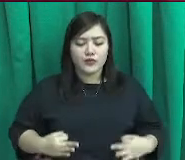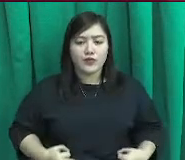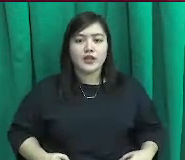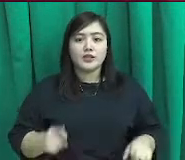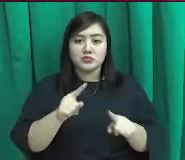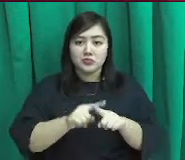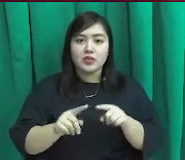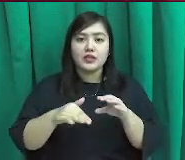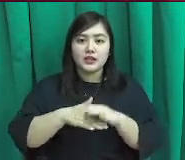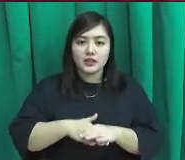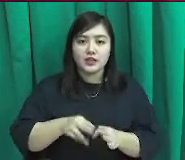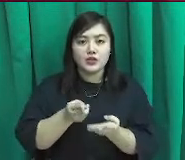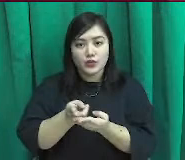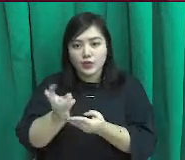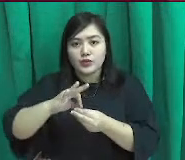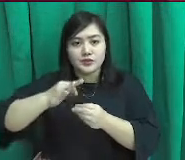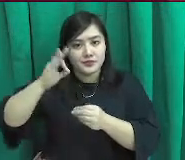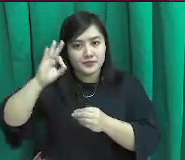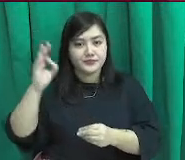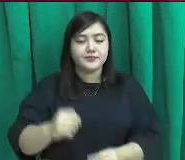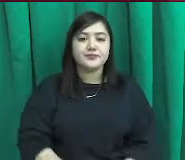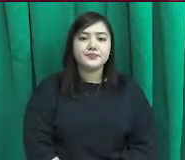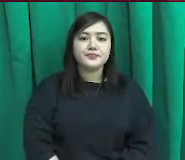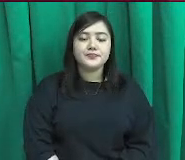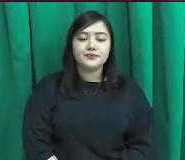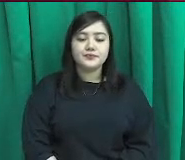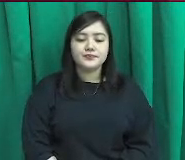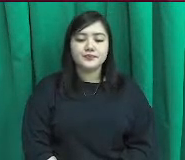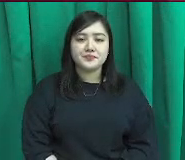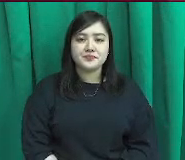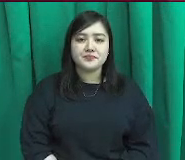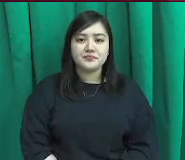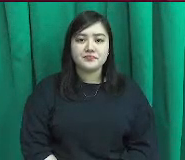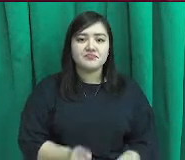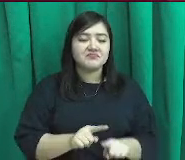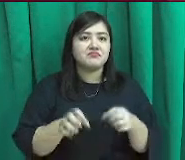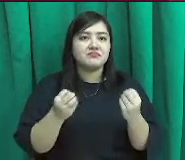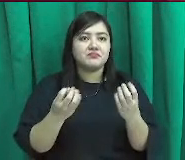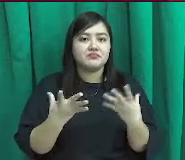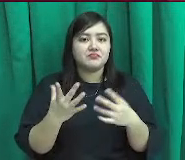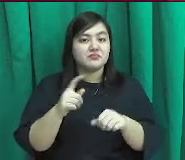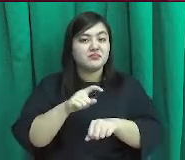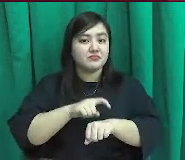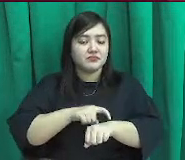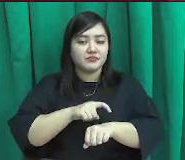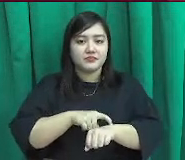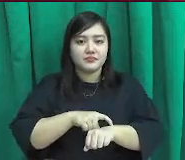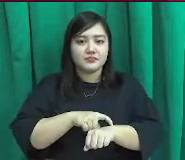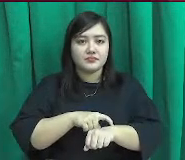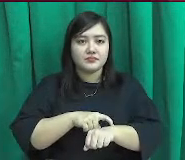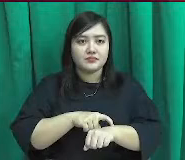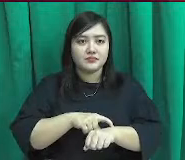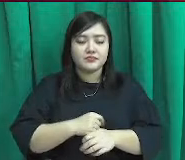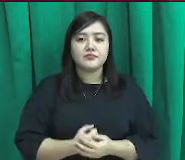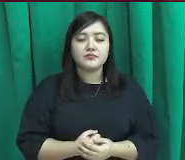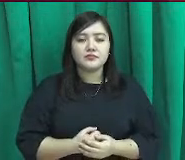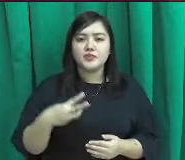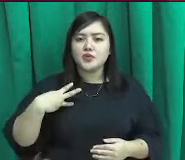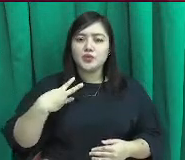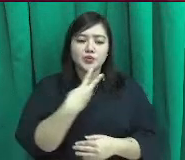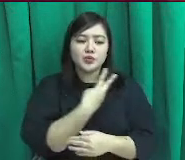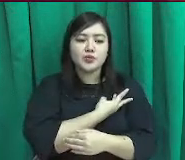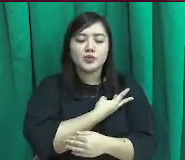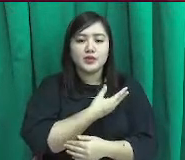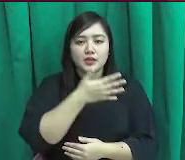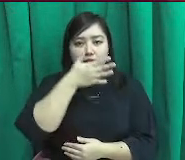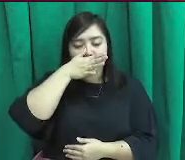Father. Yeah. Pero many times, whether we admit or not, hindi po natin isasaalang-alang